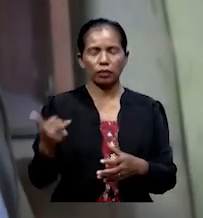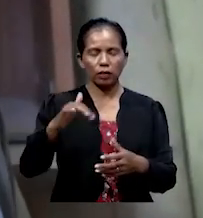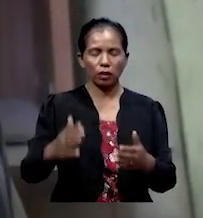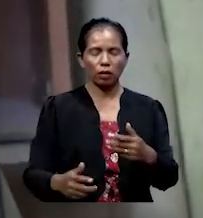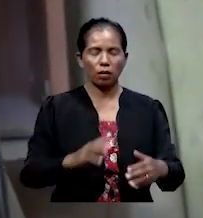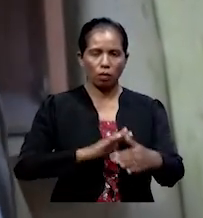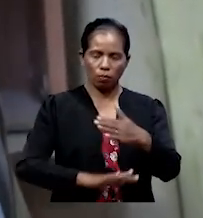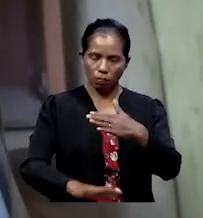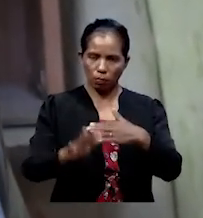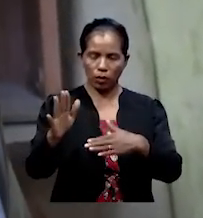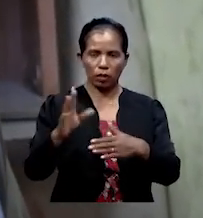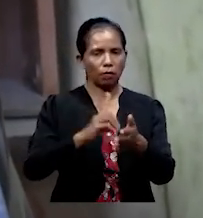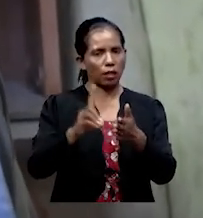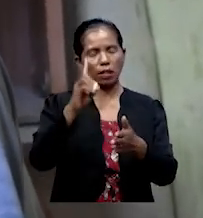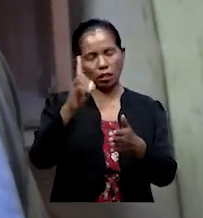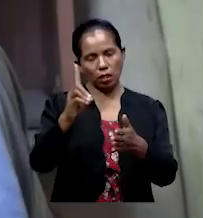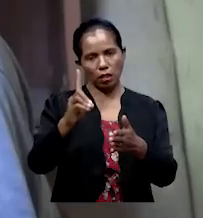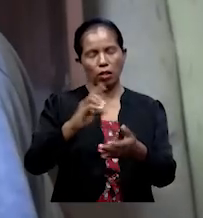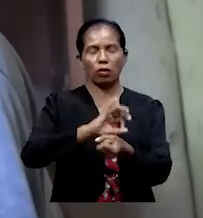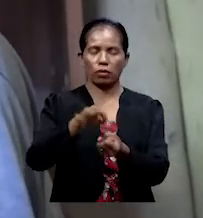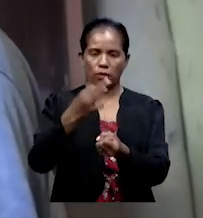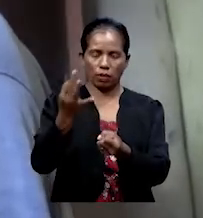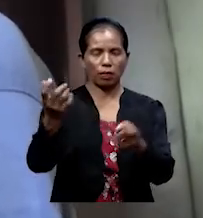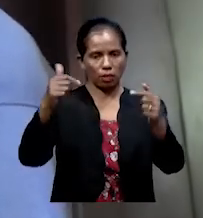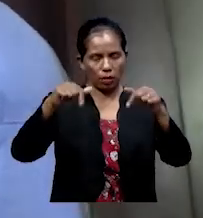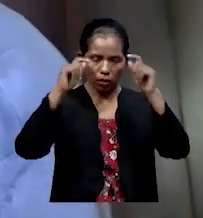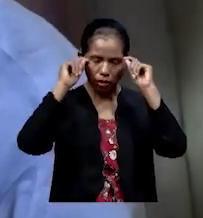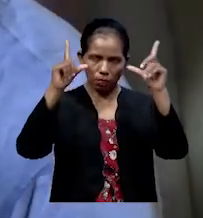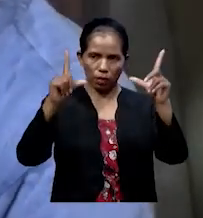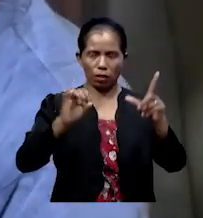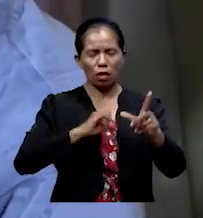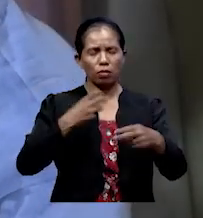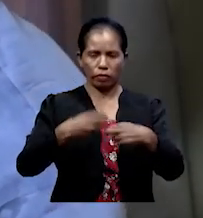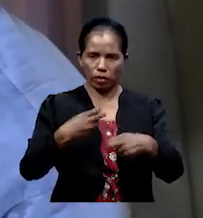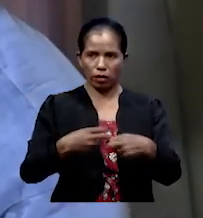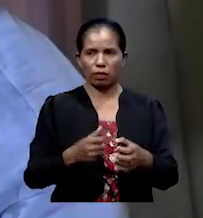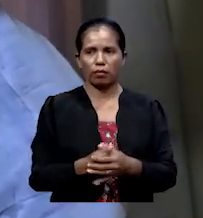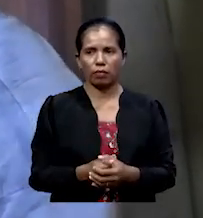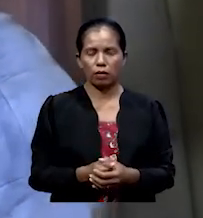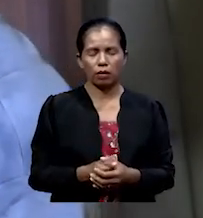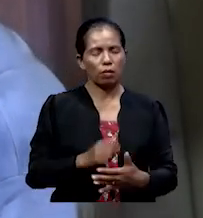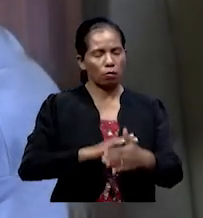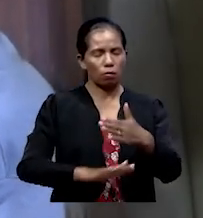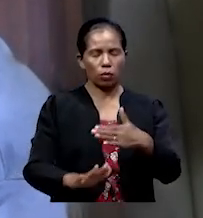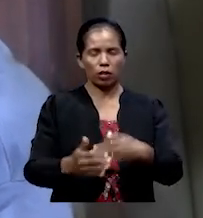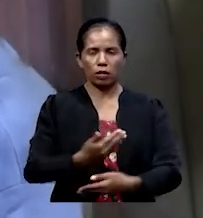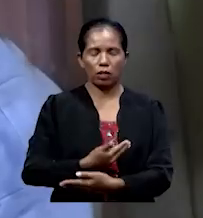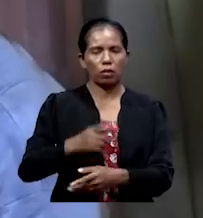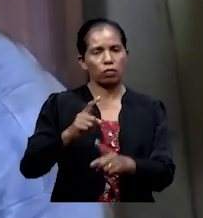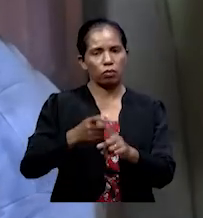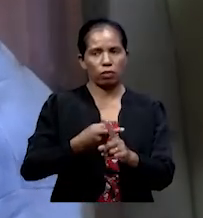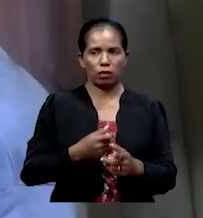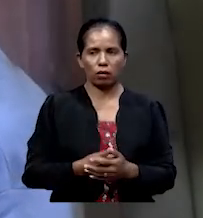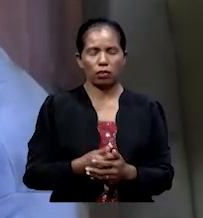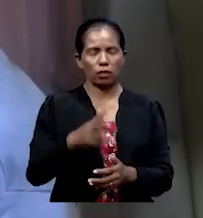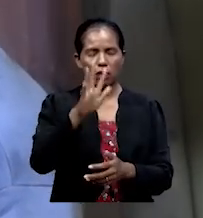si mana ida sini lockdown tama, corona tama timur, tahu aras ketam. Depi sinar prematur, pulang